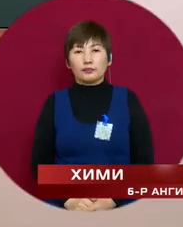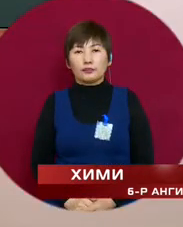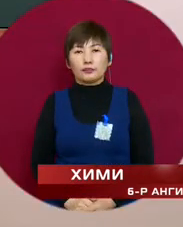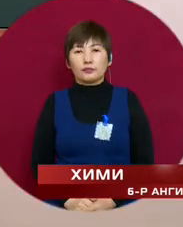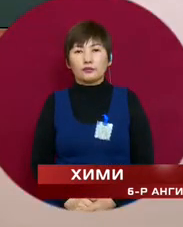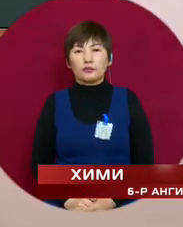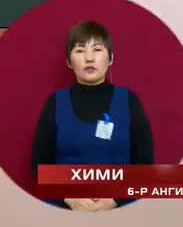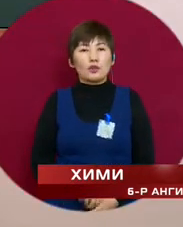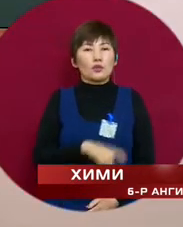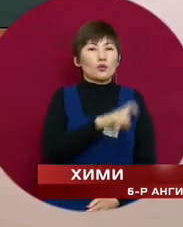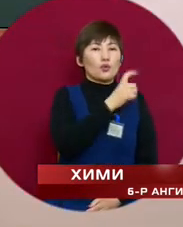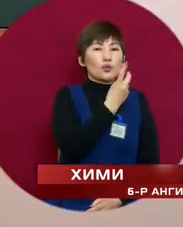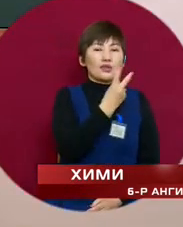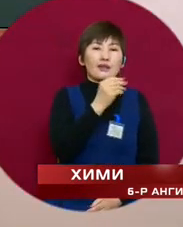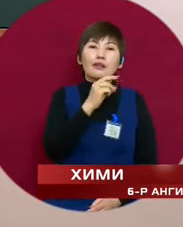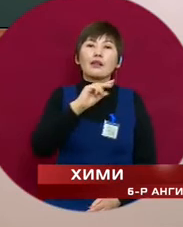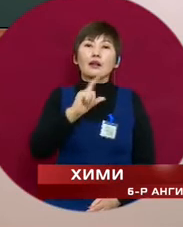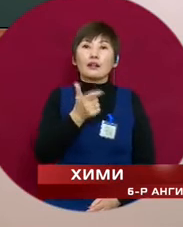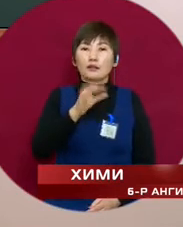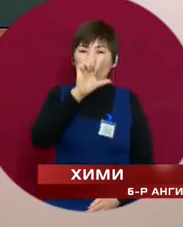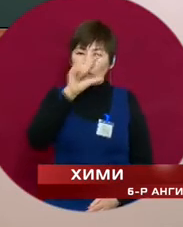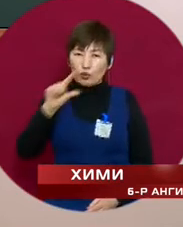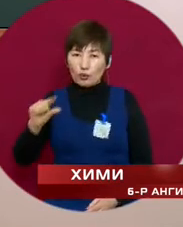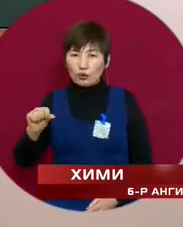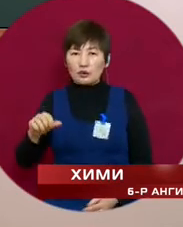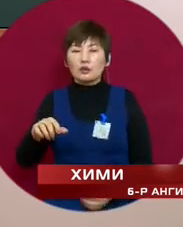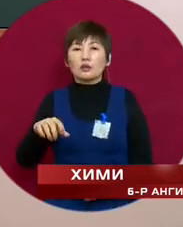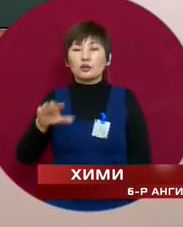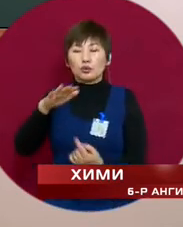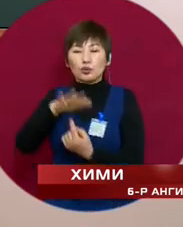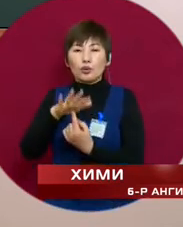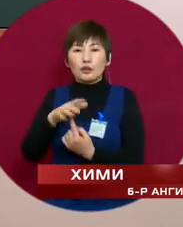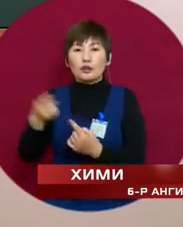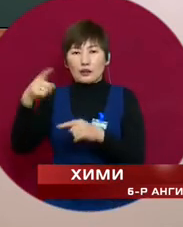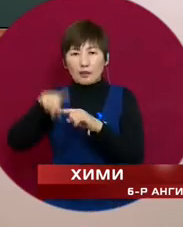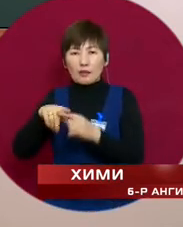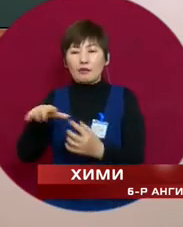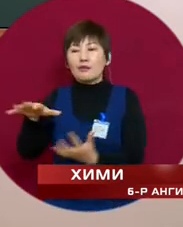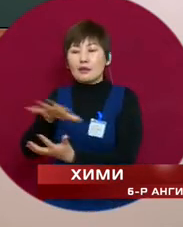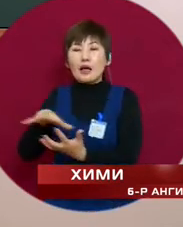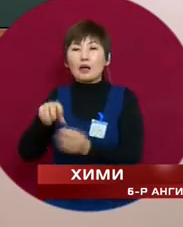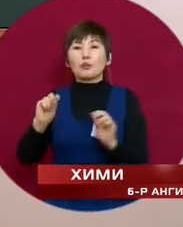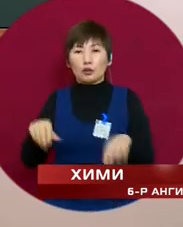За, хүчлэгийг бууруулахын тулд суурлаг бодис нэмжөгч сармагч болох нэ.